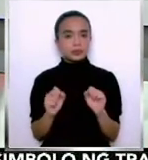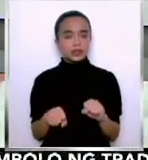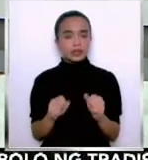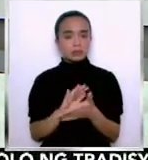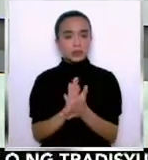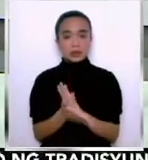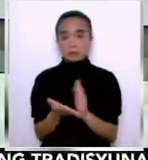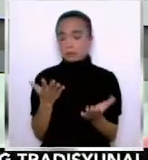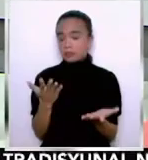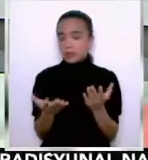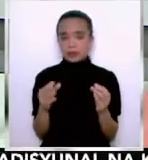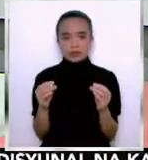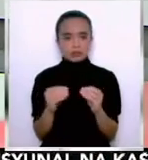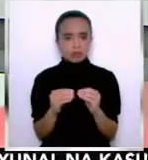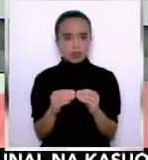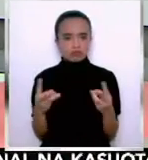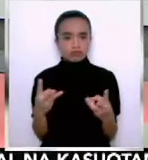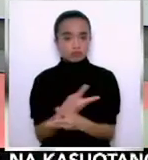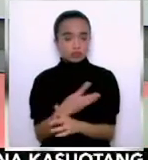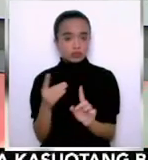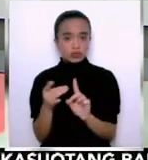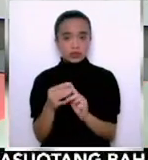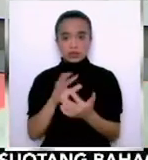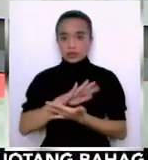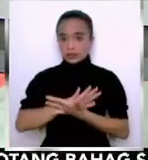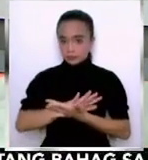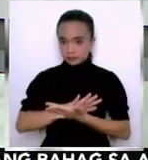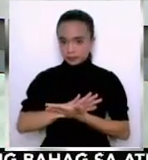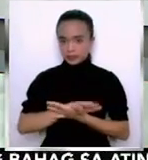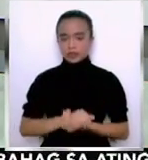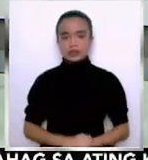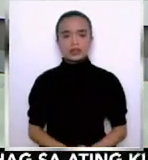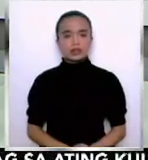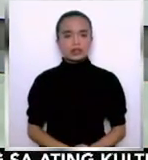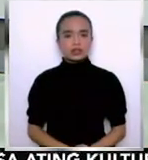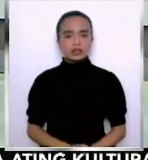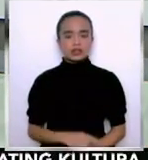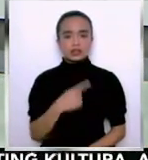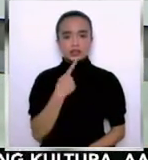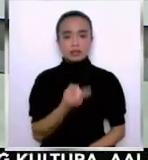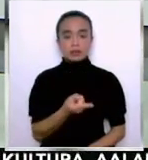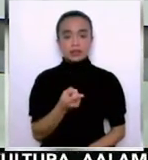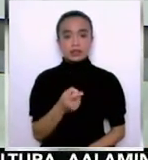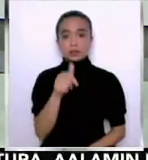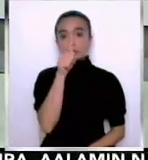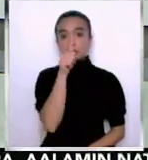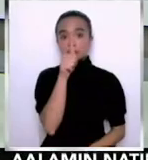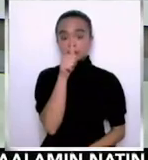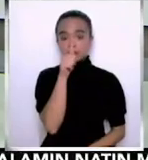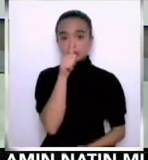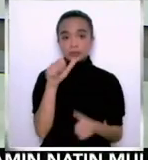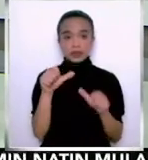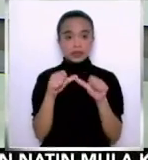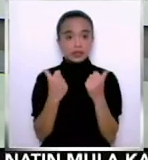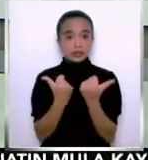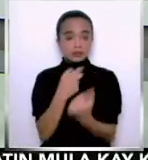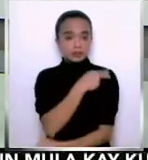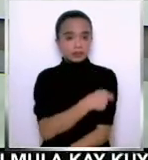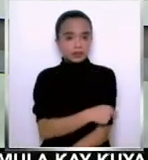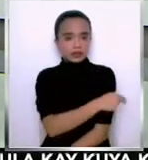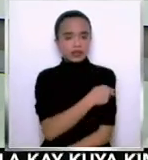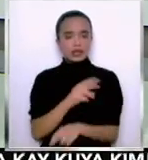na kaso ng COVID-19, tiniyak ng samahan ng mga pribadong ospital na handa silang tumanggap ng mga